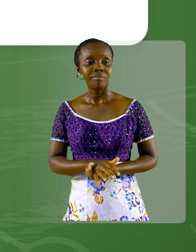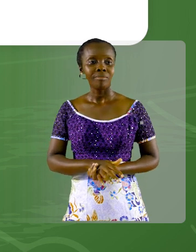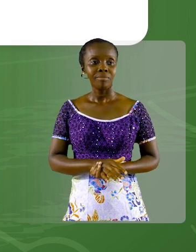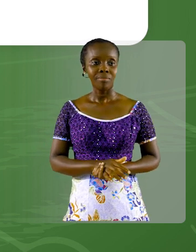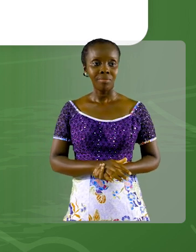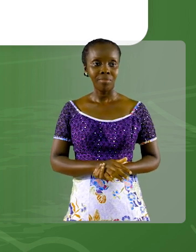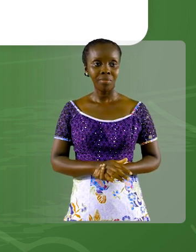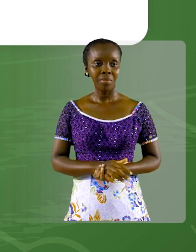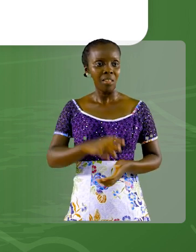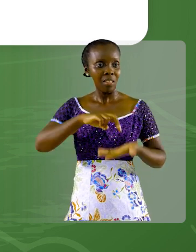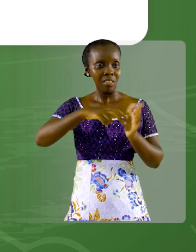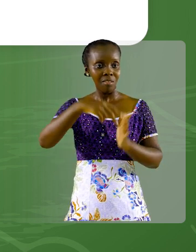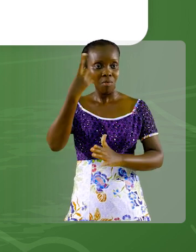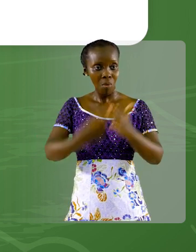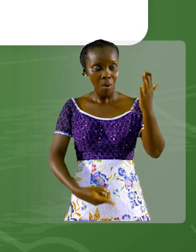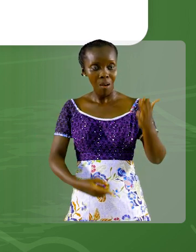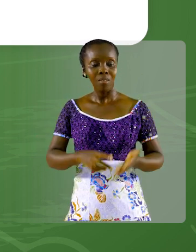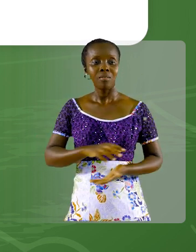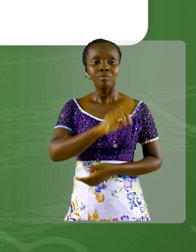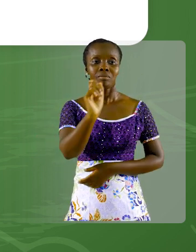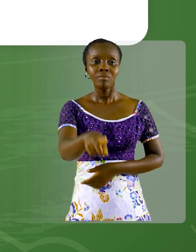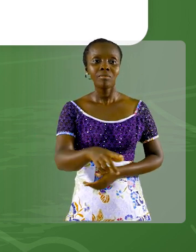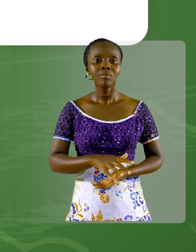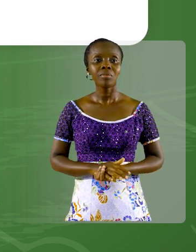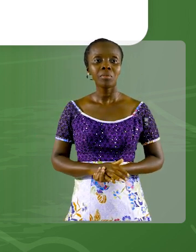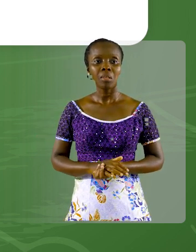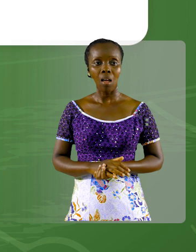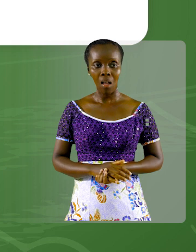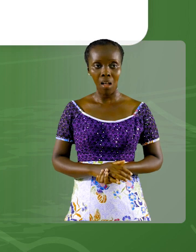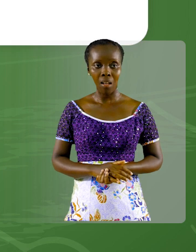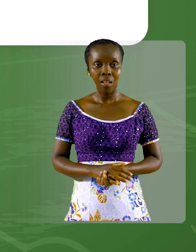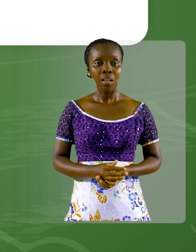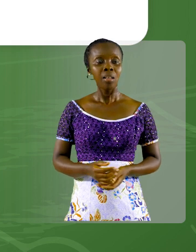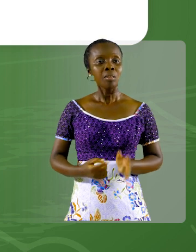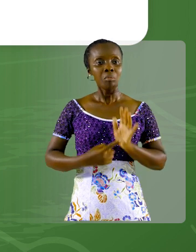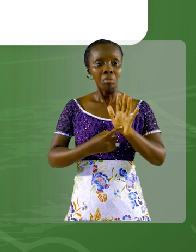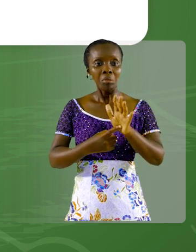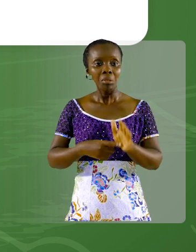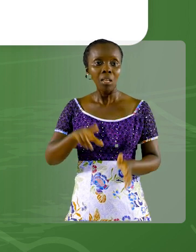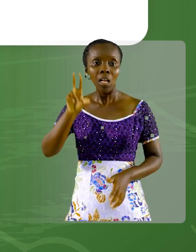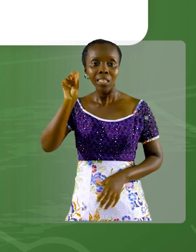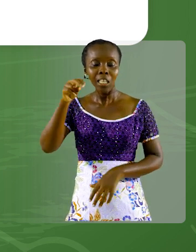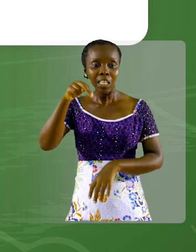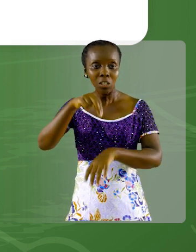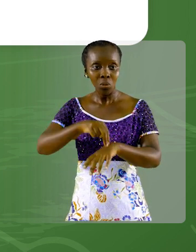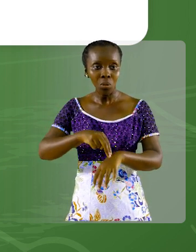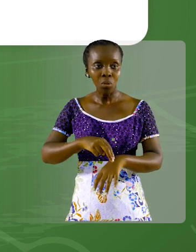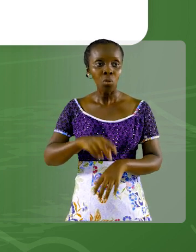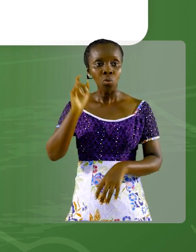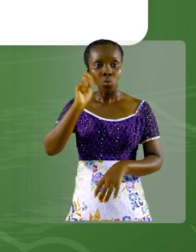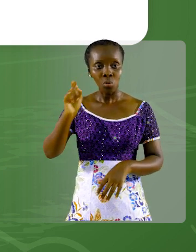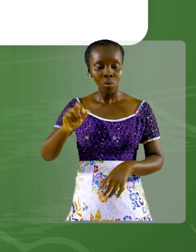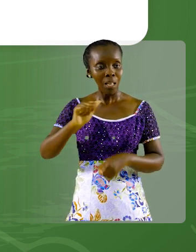Quel est son sens? Il exprime la négation. On dira alors que c'est un adverbe